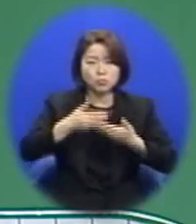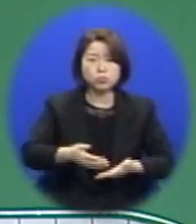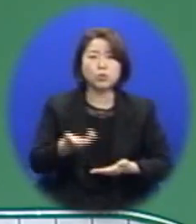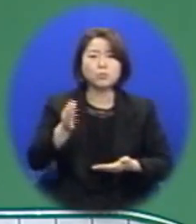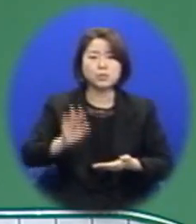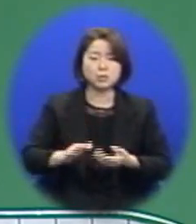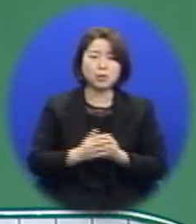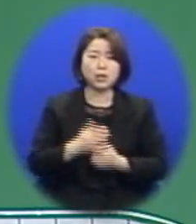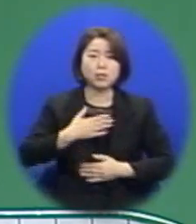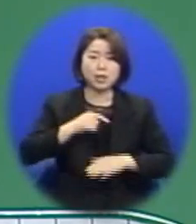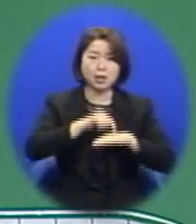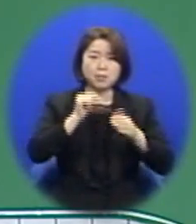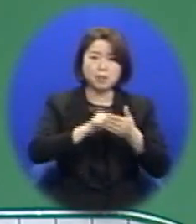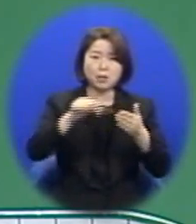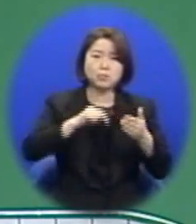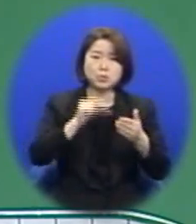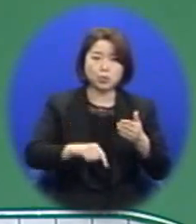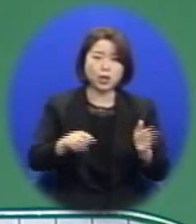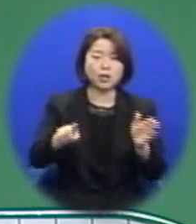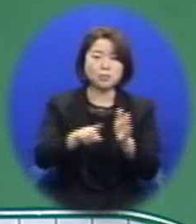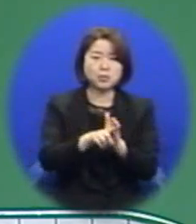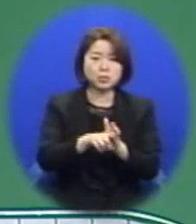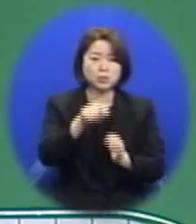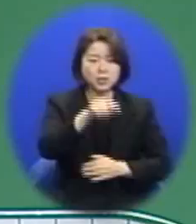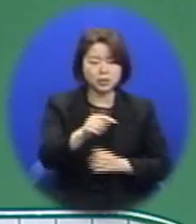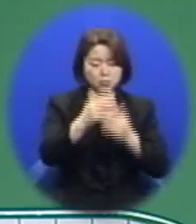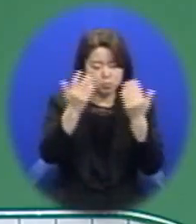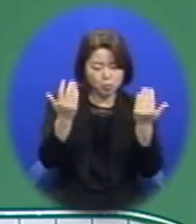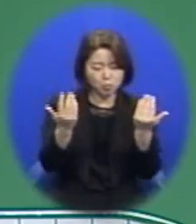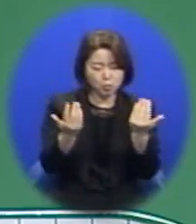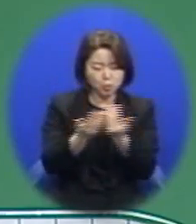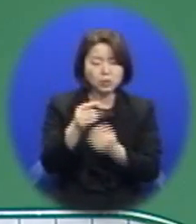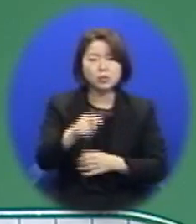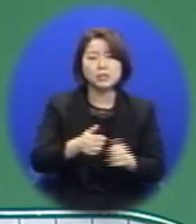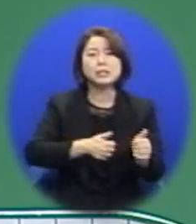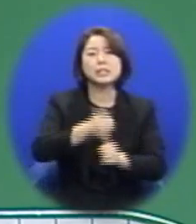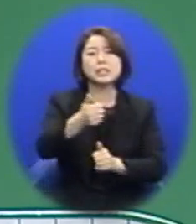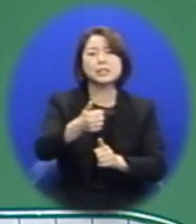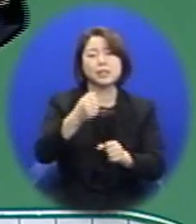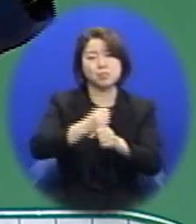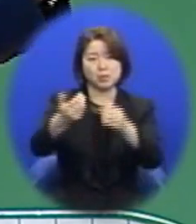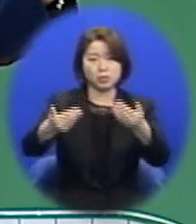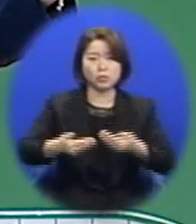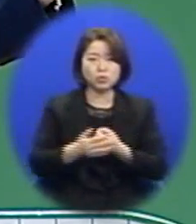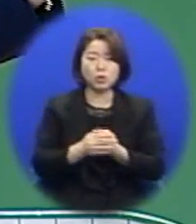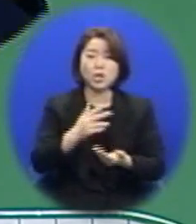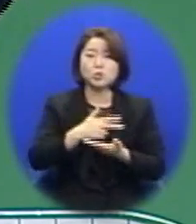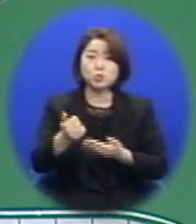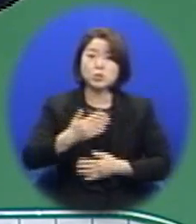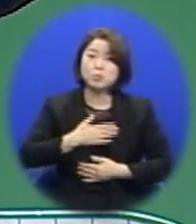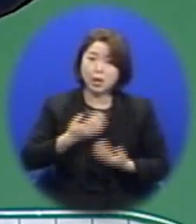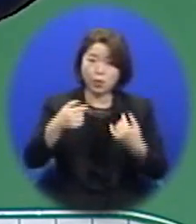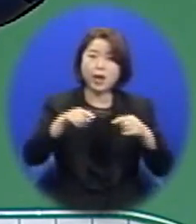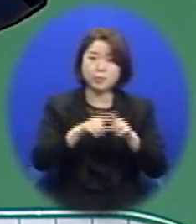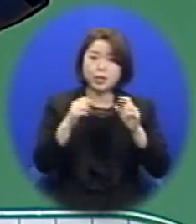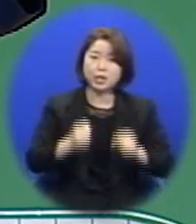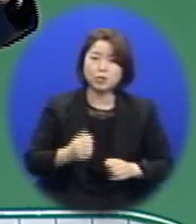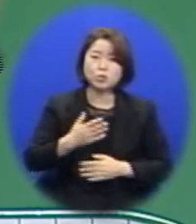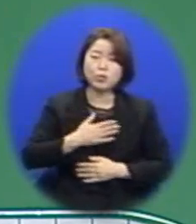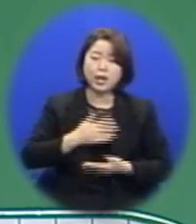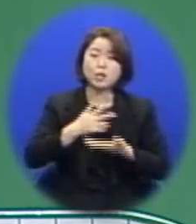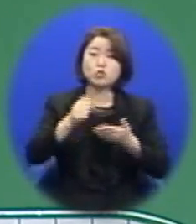마음속에 믿음이 그 모든 것들을 다 이기게 해주더라. 주님이 나와 함께 계시고 내가 주님 안에